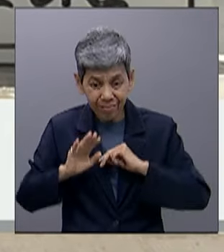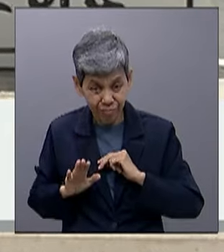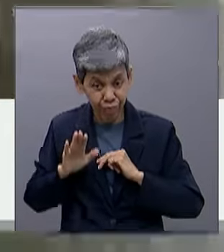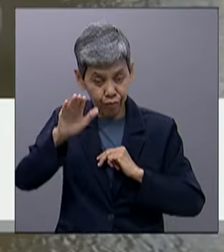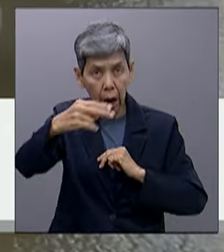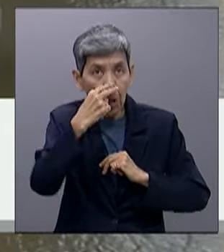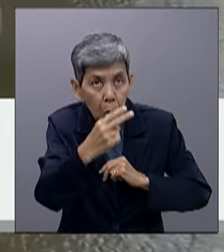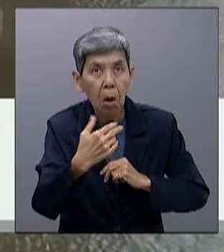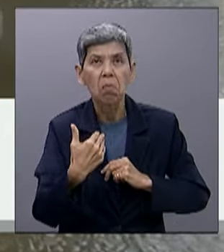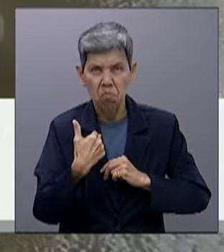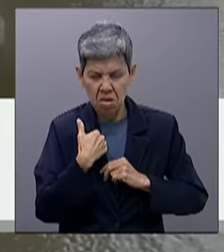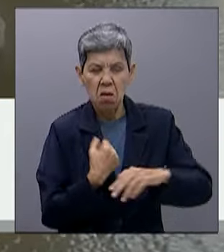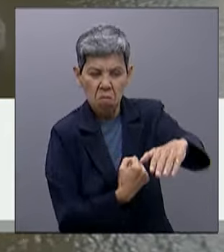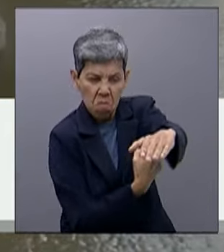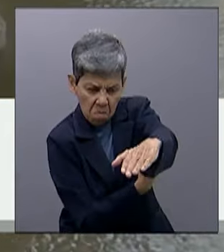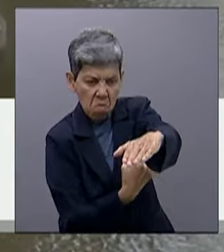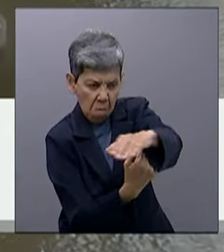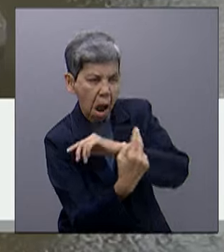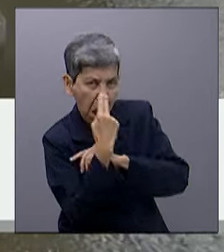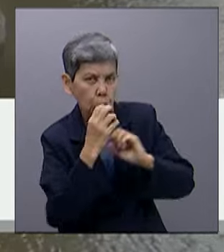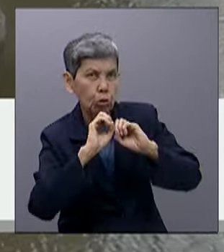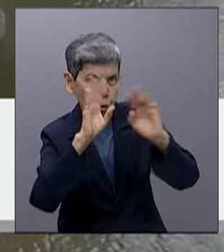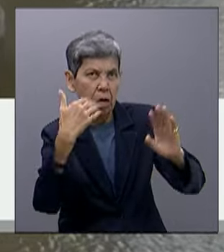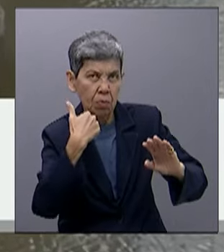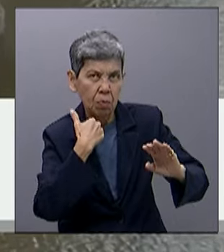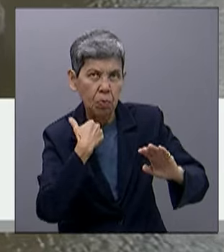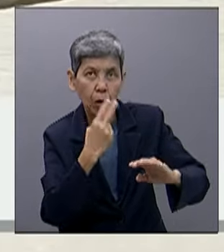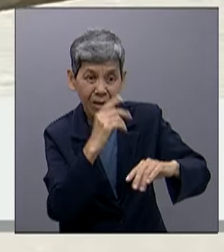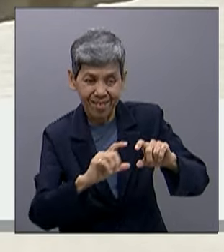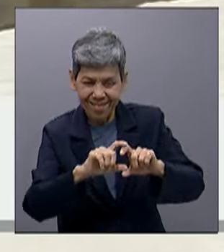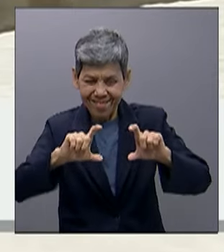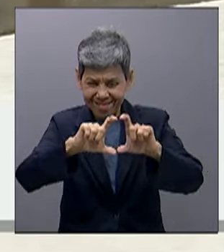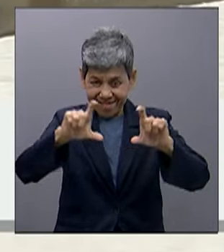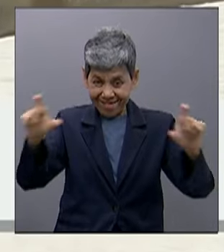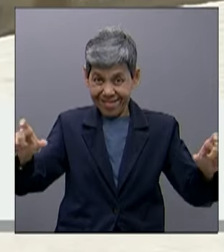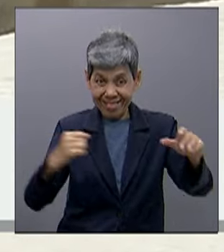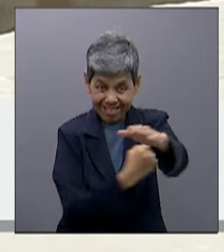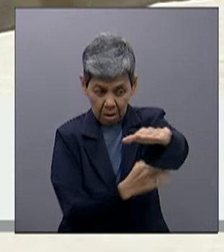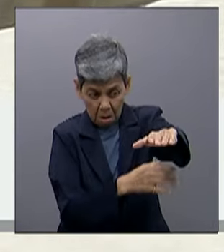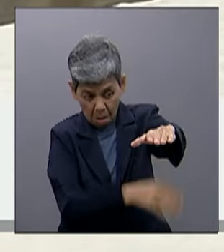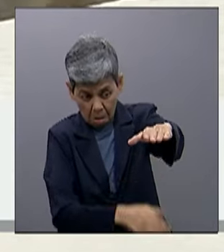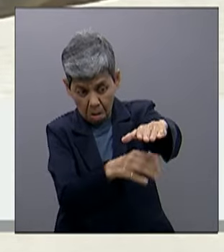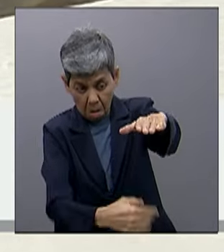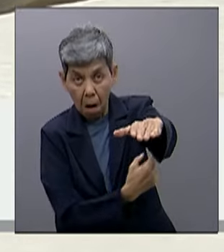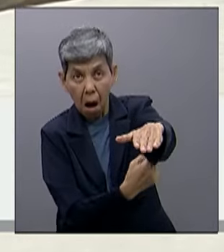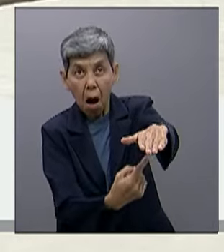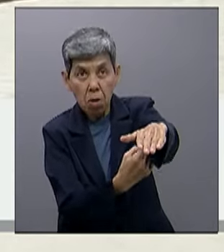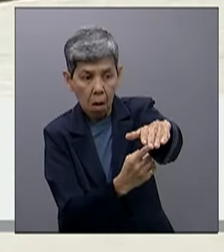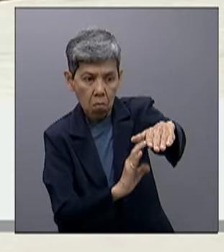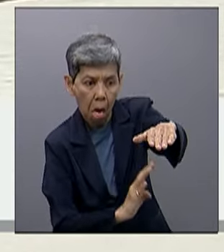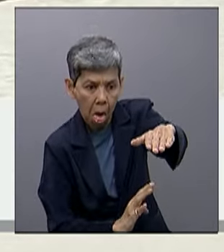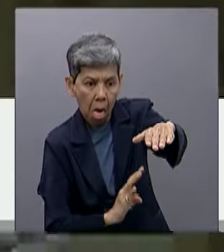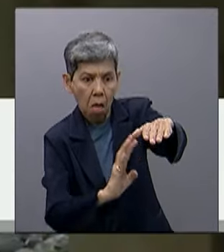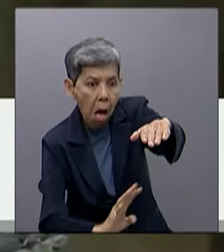ต้นเนี่ยไปพบการทรุดตัวของสะพานอย่างเห็นได้ชัดบริเวณคานด้านล่างสะพานแล้วก็ตอหม้อพบว่ามีรอยแตกของชั้น